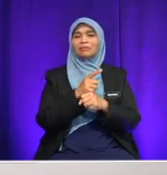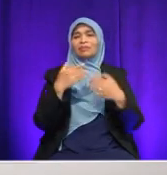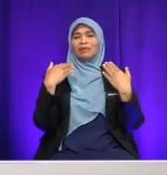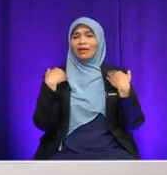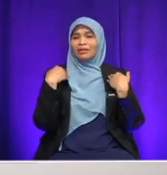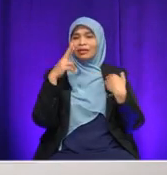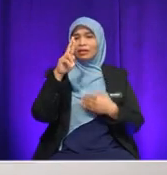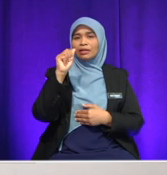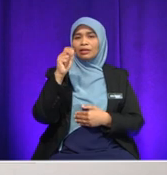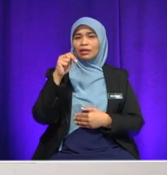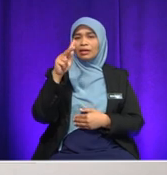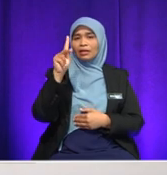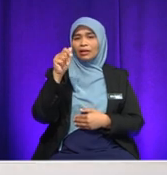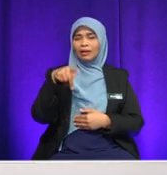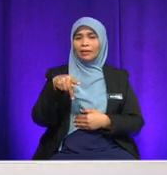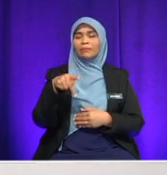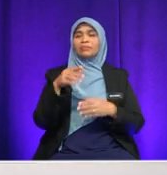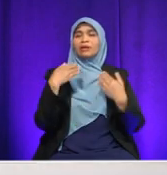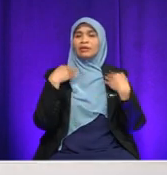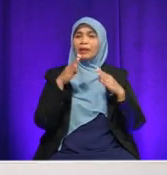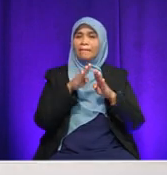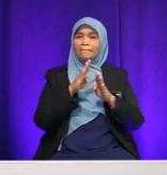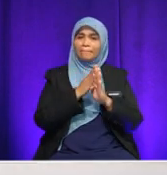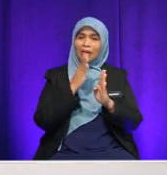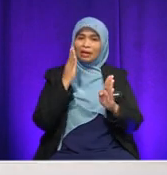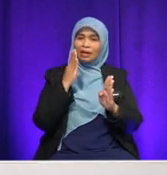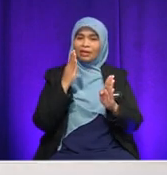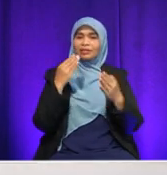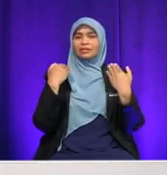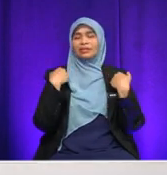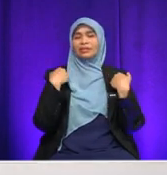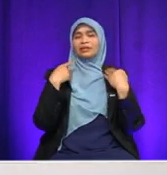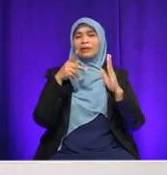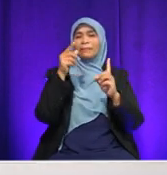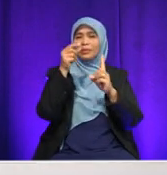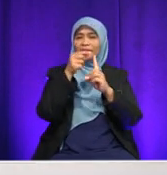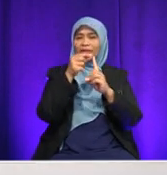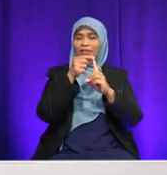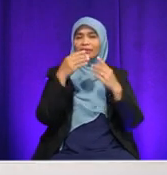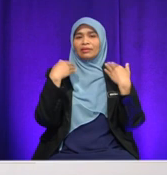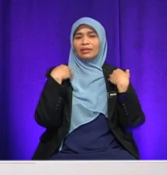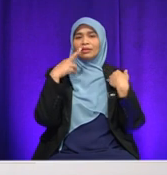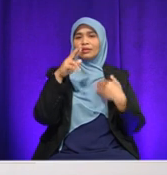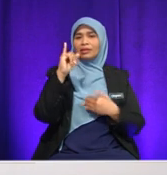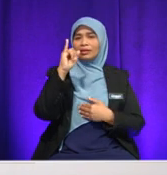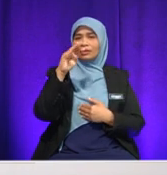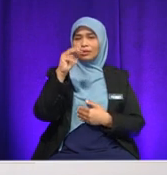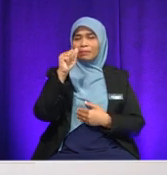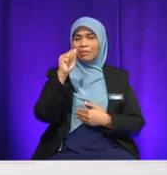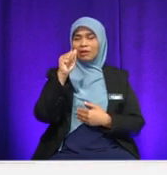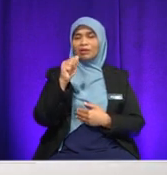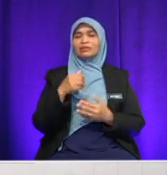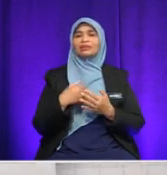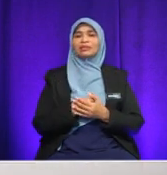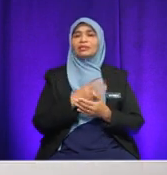rangkap, ada baris, ada perkataan, ada rima dia, ada unsur-unsur gaya bahasa macam